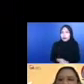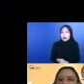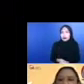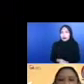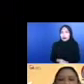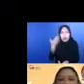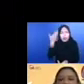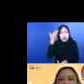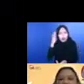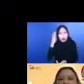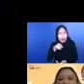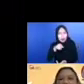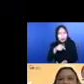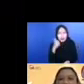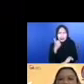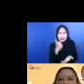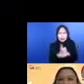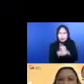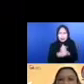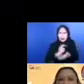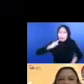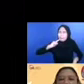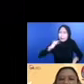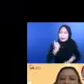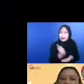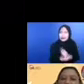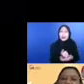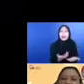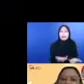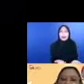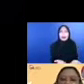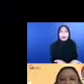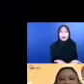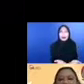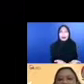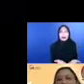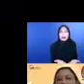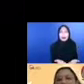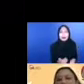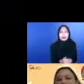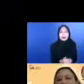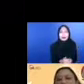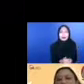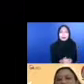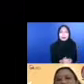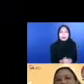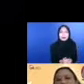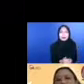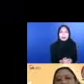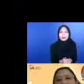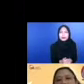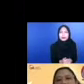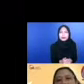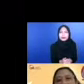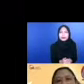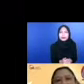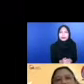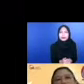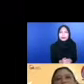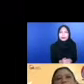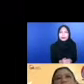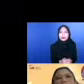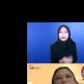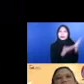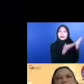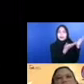sebetulnya yang penting harus diperhatikan supaya, karena ada stage-nya orang itu untuk bisa sampai melakukan. Dia harus